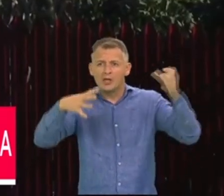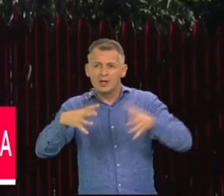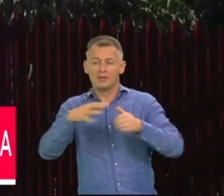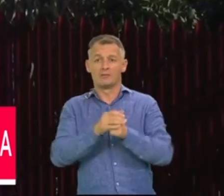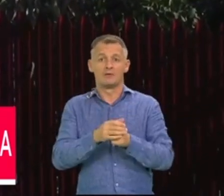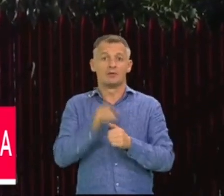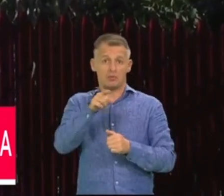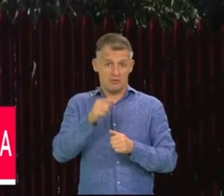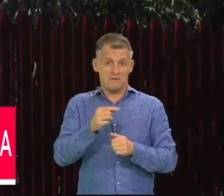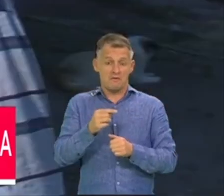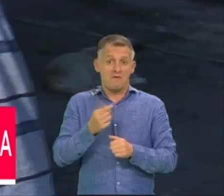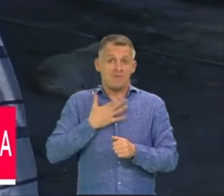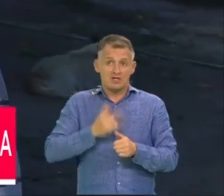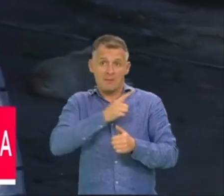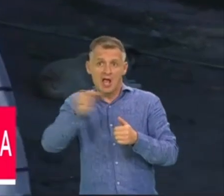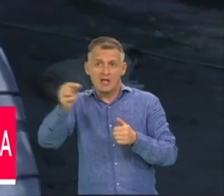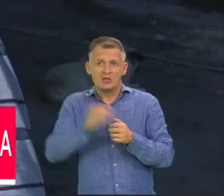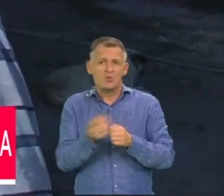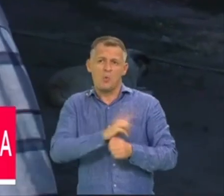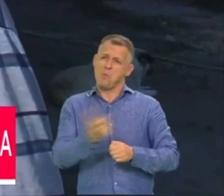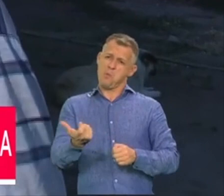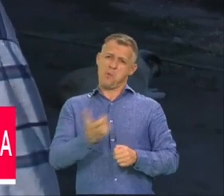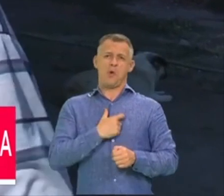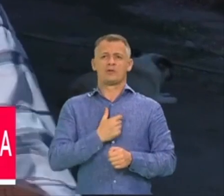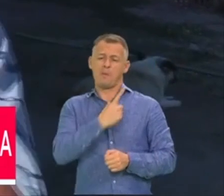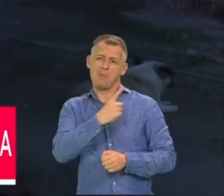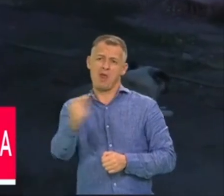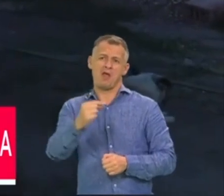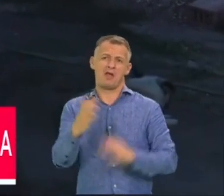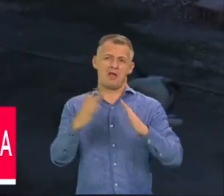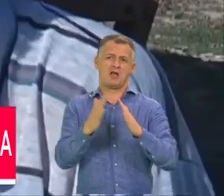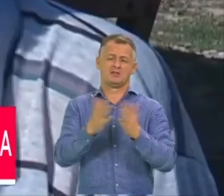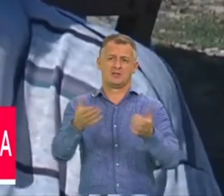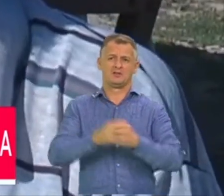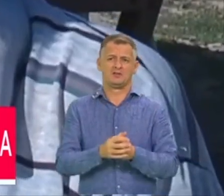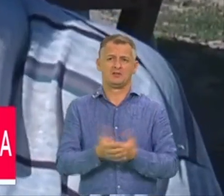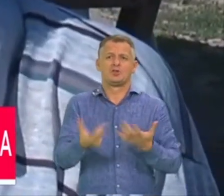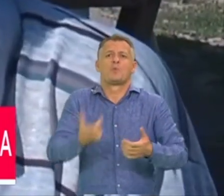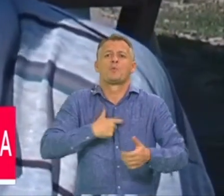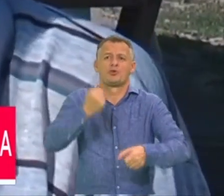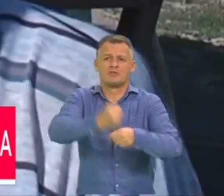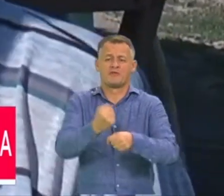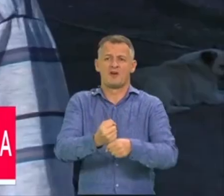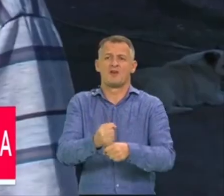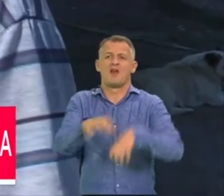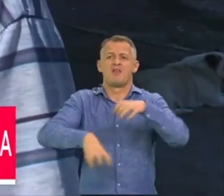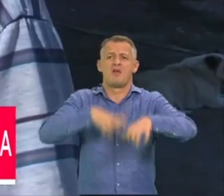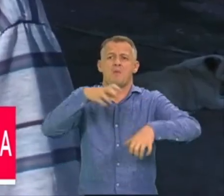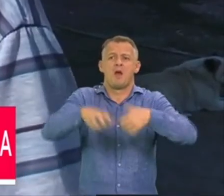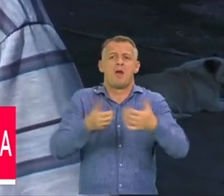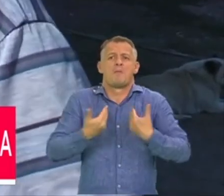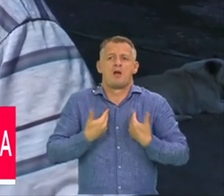cap să plecați? Ați avea unde? Doamnă, nu putem să părăsim. Ce pot să fac la animale? Nu. Eu am